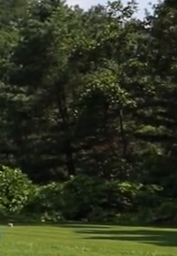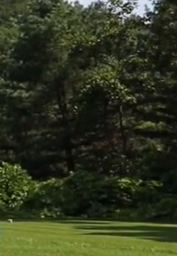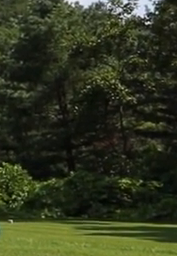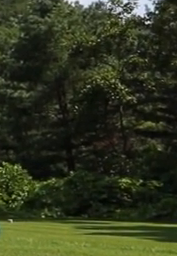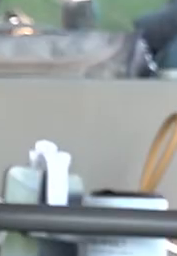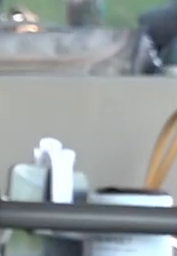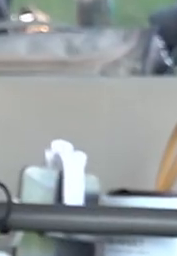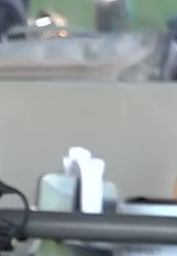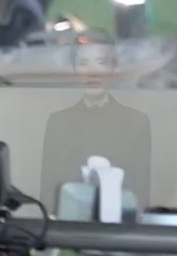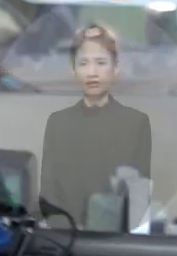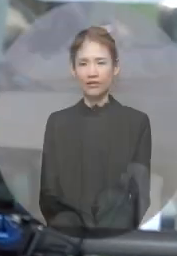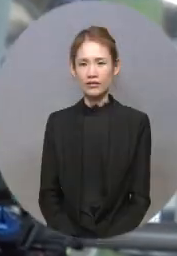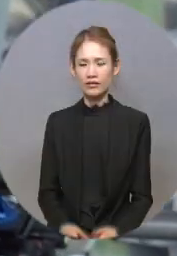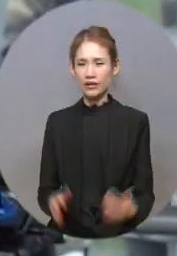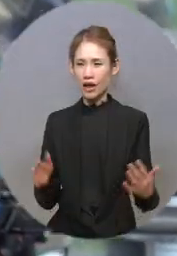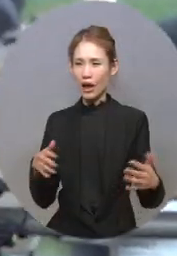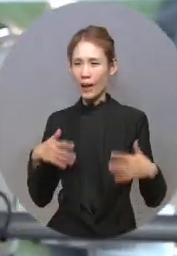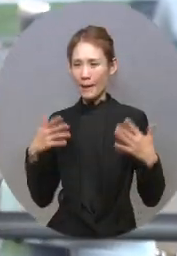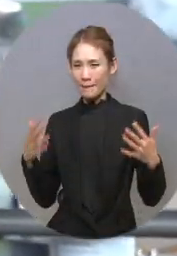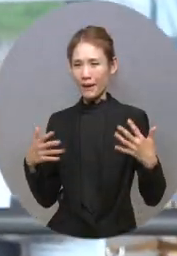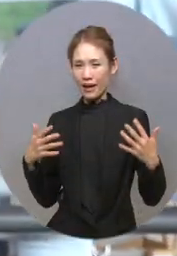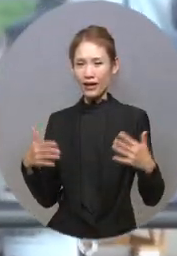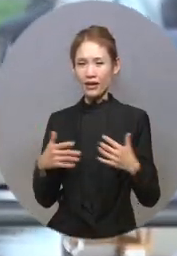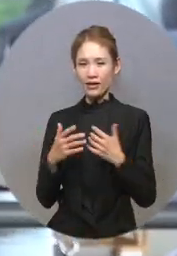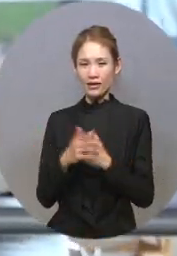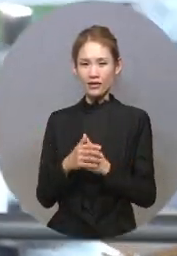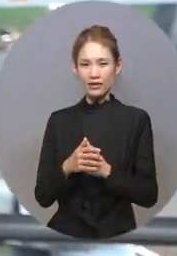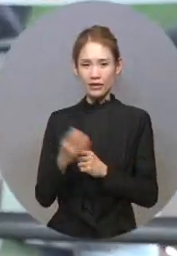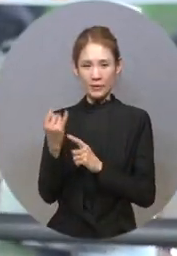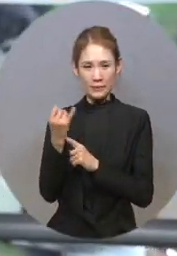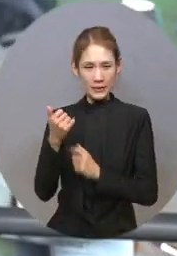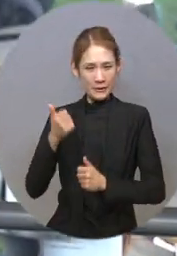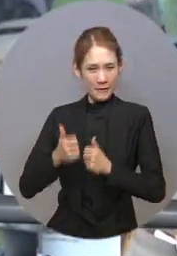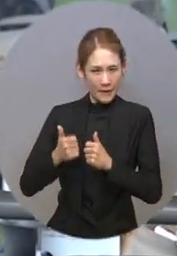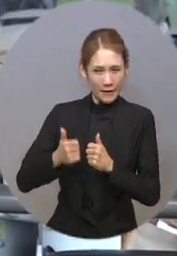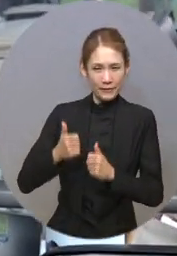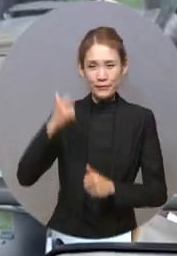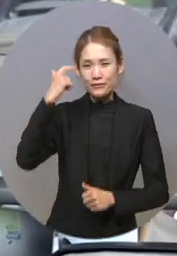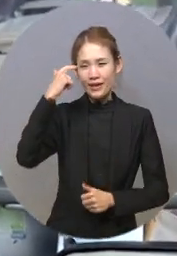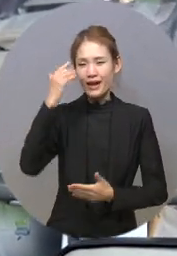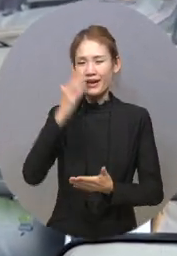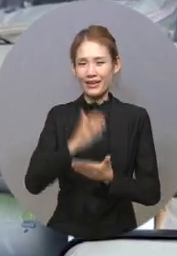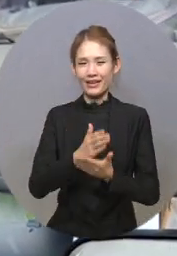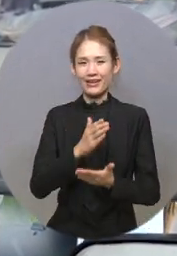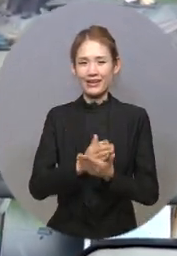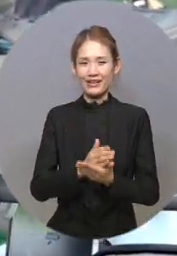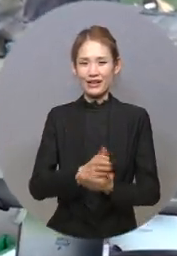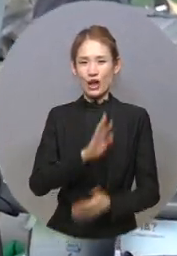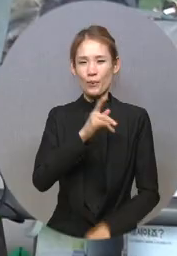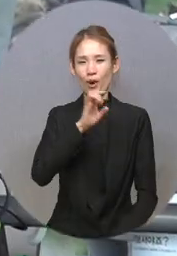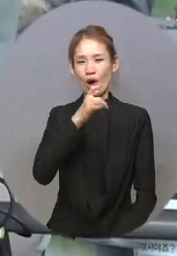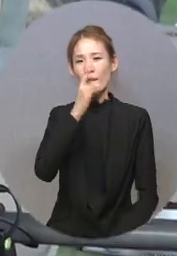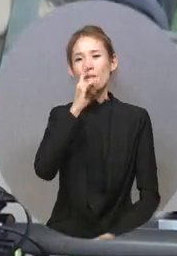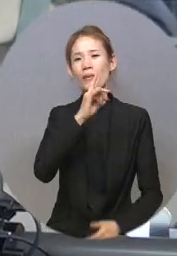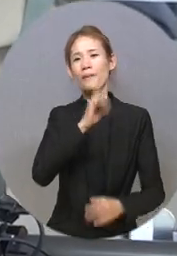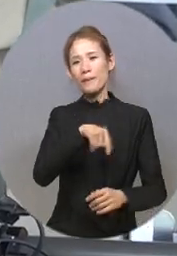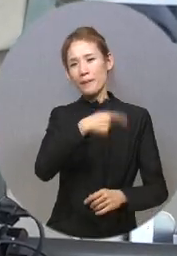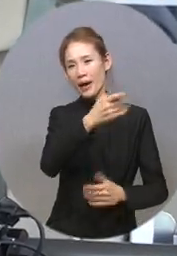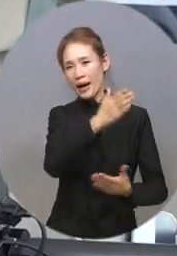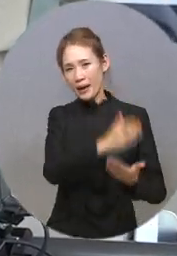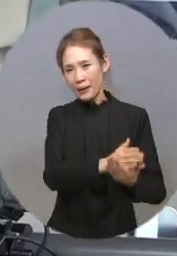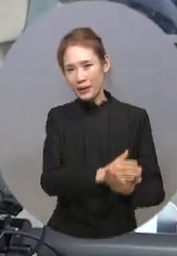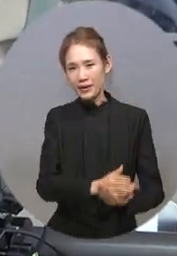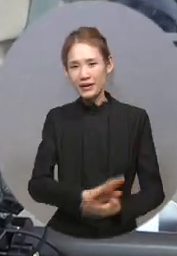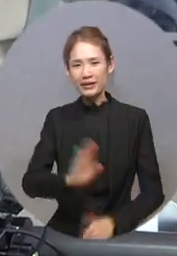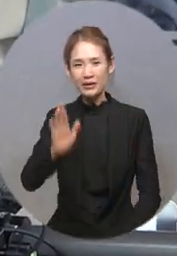아빠라는 있는데 오빠야 너무 응? 연아한테 경쟁심을 응. 느끼지 말고 그냥 뻥커만 안 빠지는 걸로 해요. 아니, 그런 거 없어요?